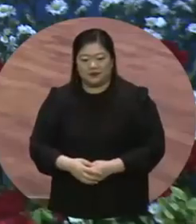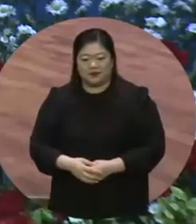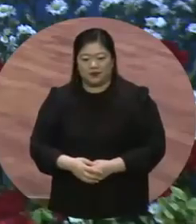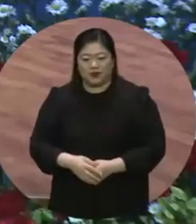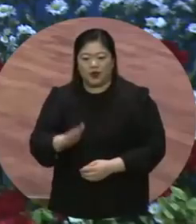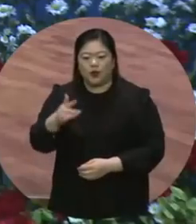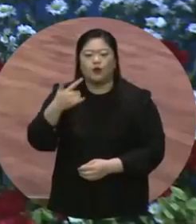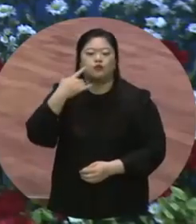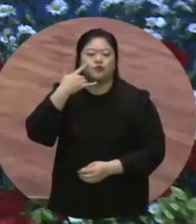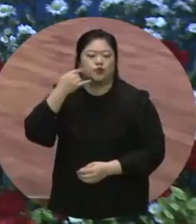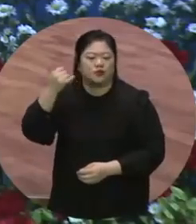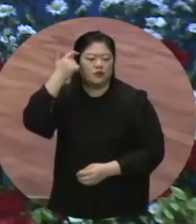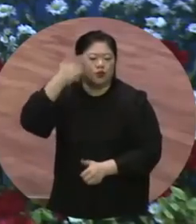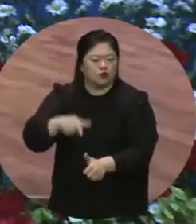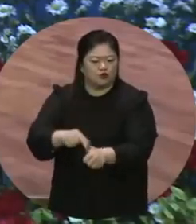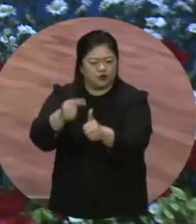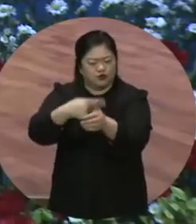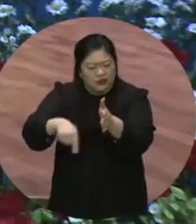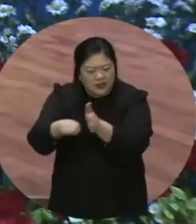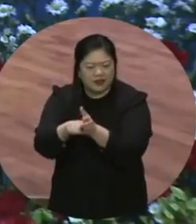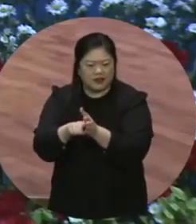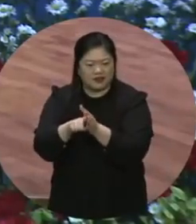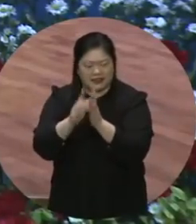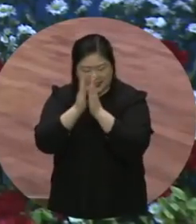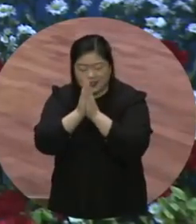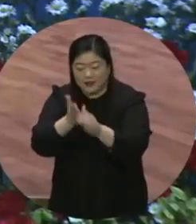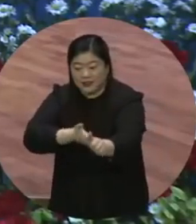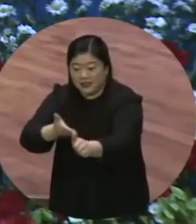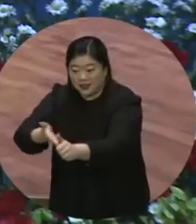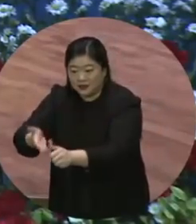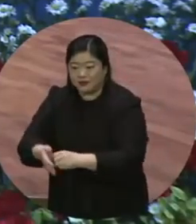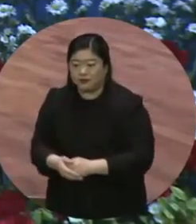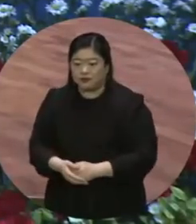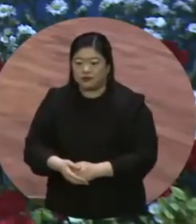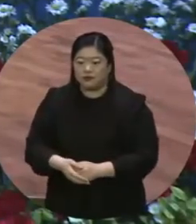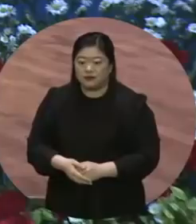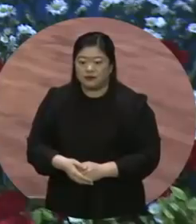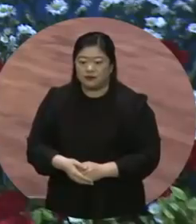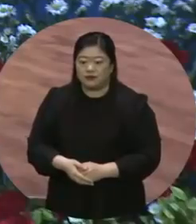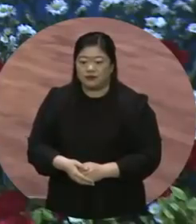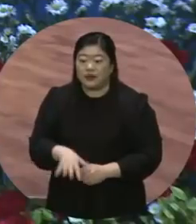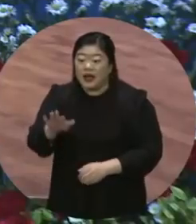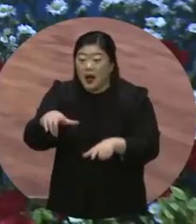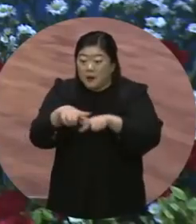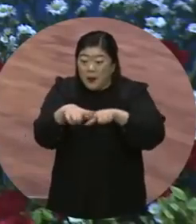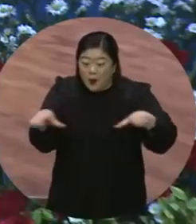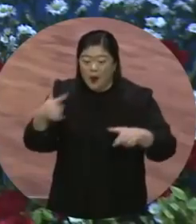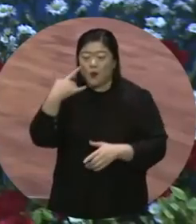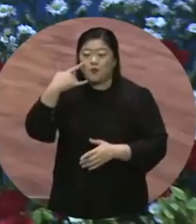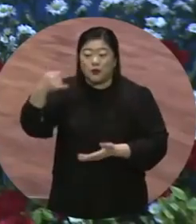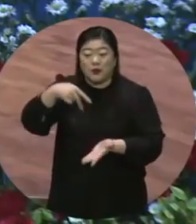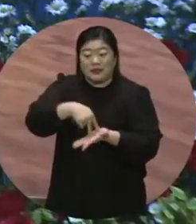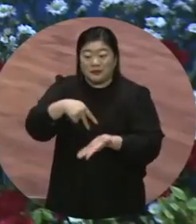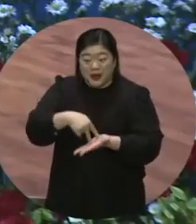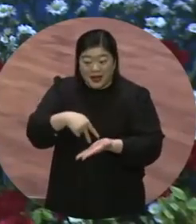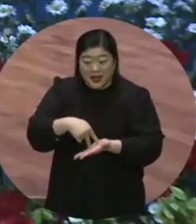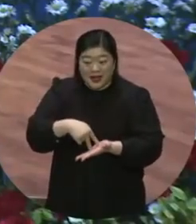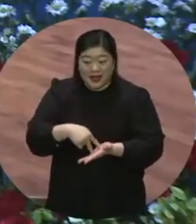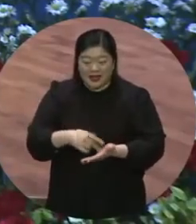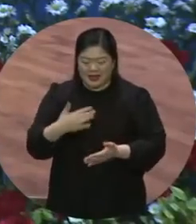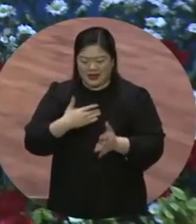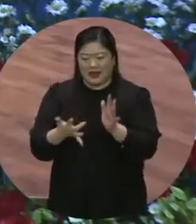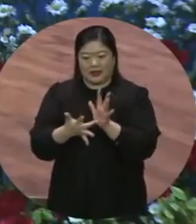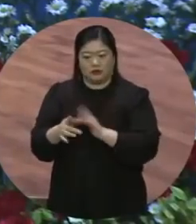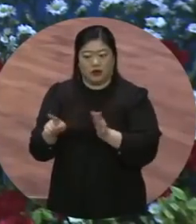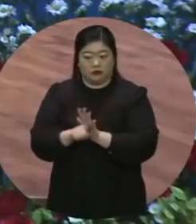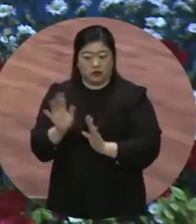효도하시기 바랍니다. 최고의 효도예요. 부모님들이 원하는 게, 불신 부모가 원하는 게 뭐예요? 돈이에요. 그리고 막 그냥